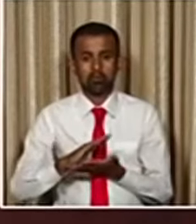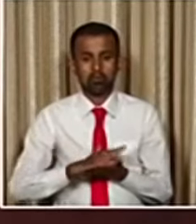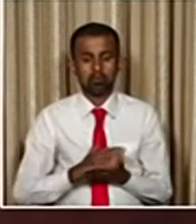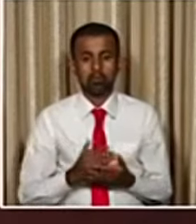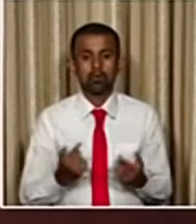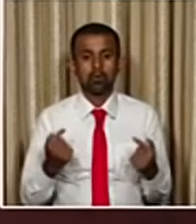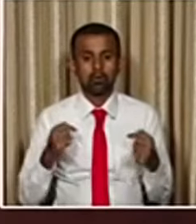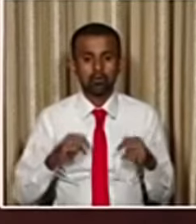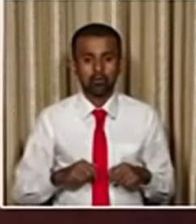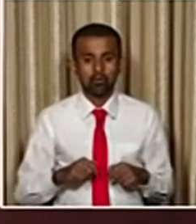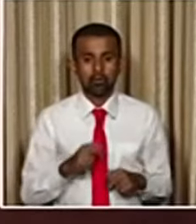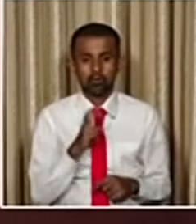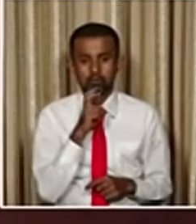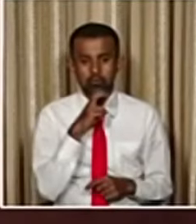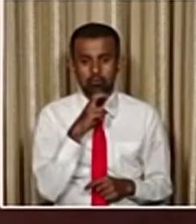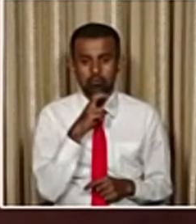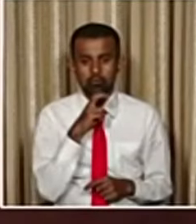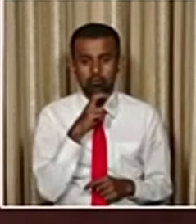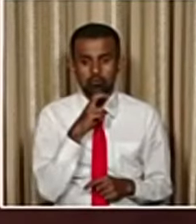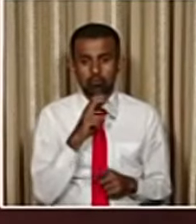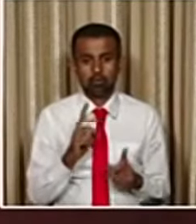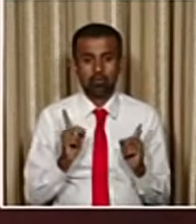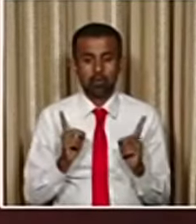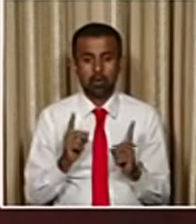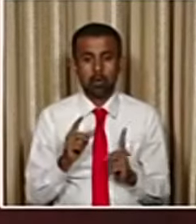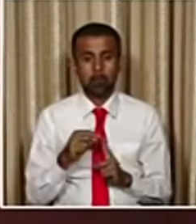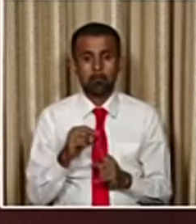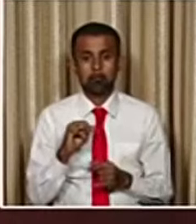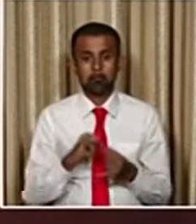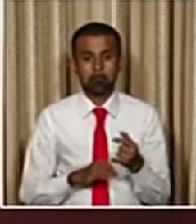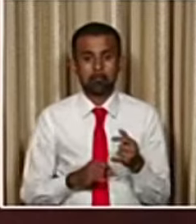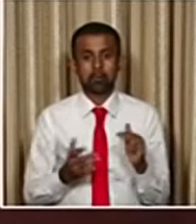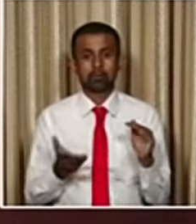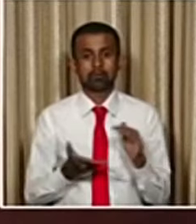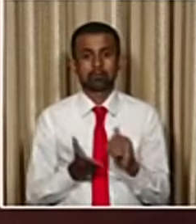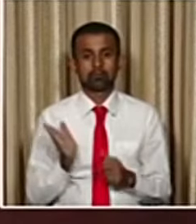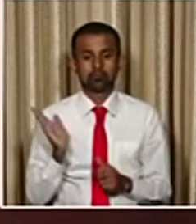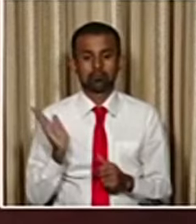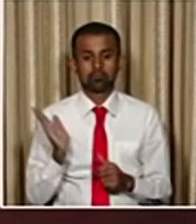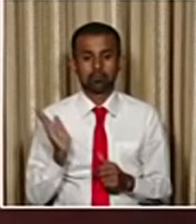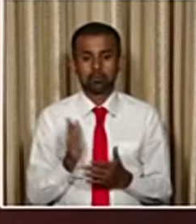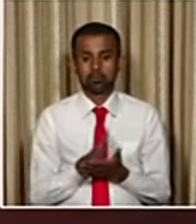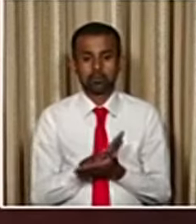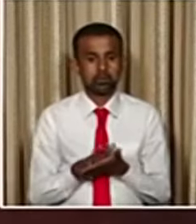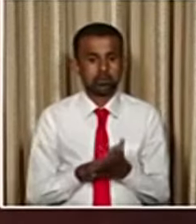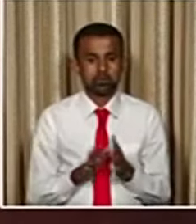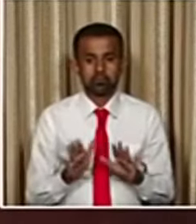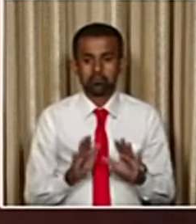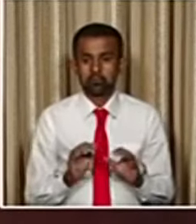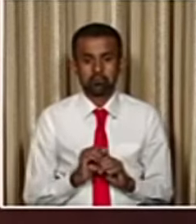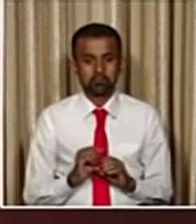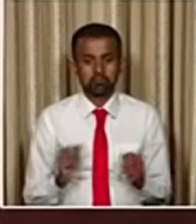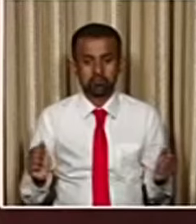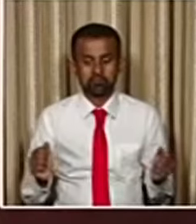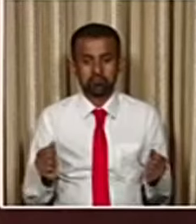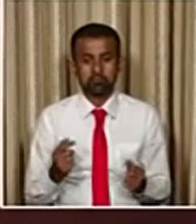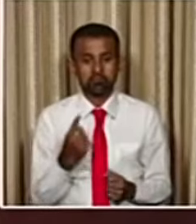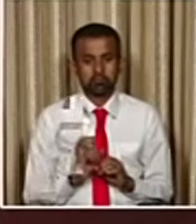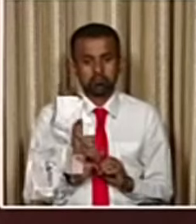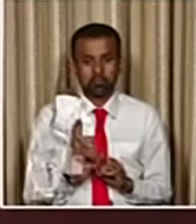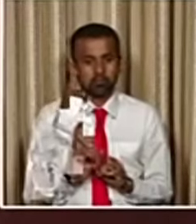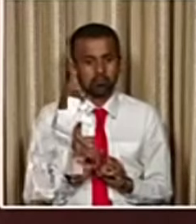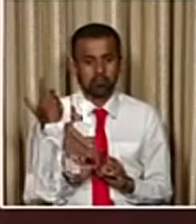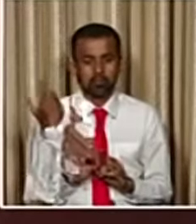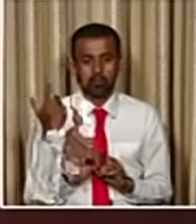ලබා ගන්න. මොකද කිලිනොච්චි එහෙම තියෙන ක්‍රීඩාංගනේ ප්‍රාදේශීය ලේකම් යටතේදී ඒක කිසිම විදිහකින් පරිපාලනය වෙන්නේ නැහැ. ඒගොල්ලන්ට එක්ස්පර්ටිස් එකක්